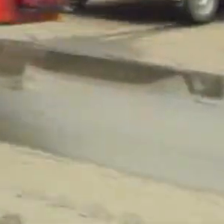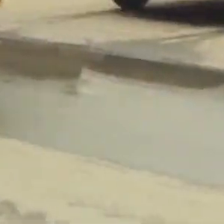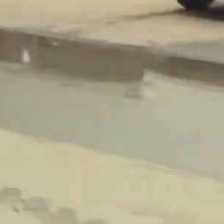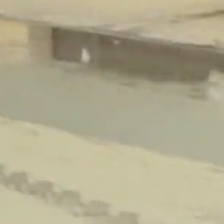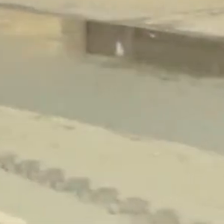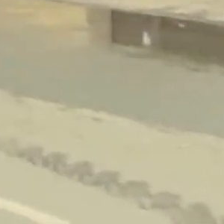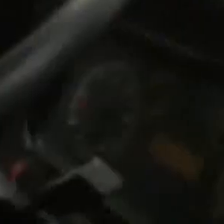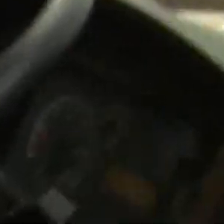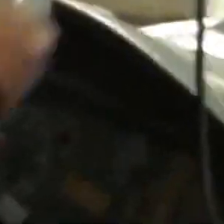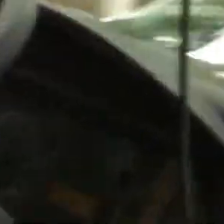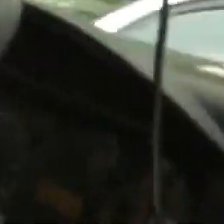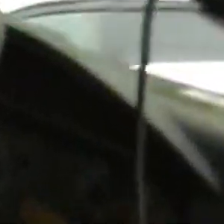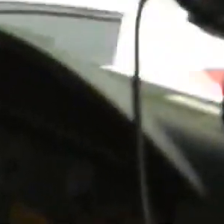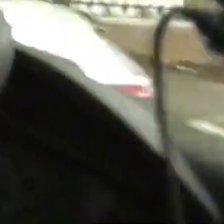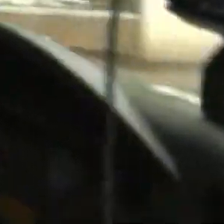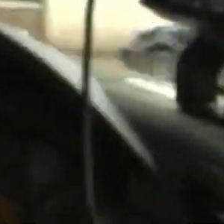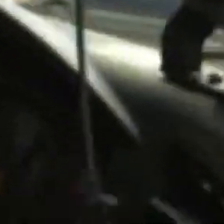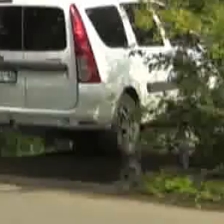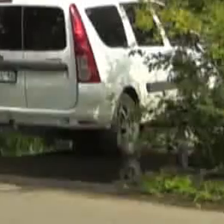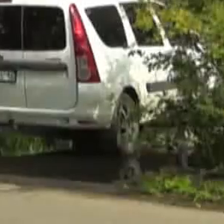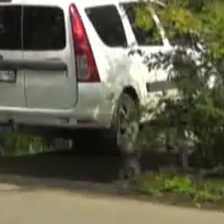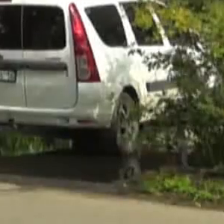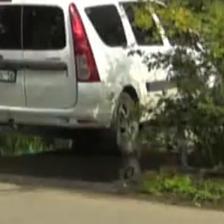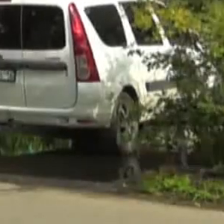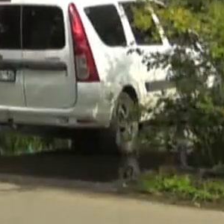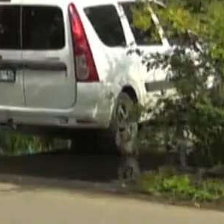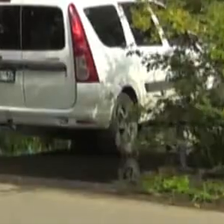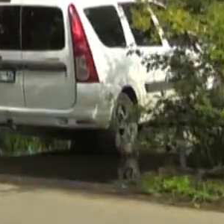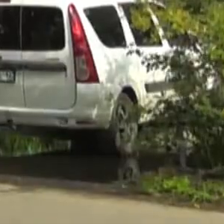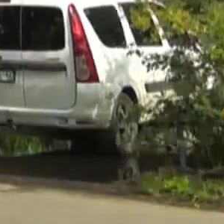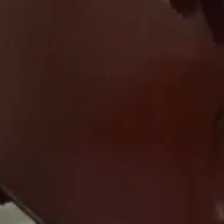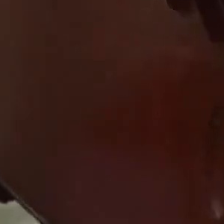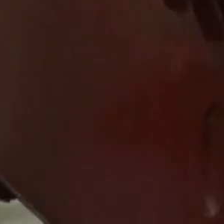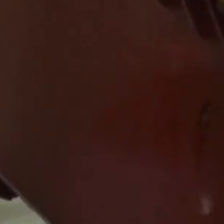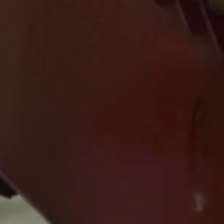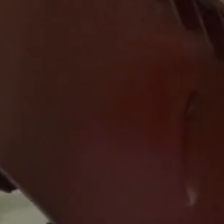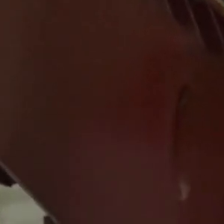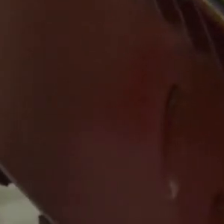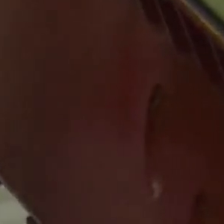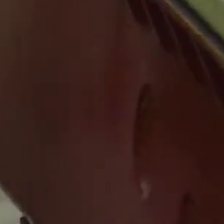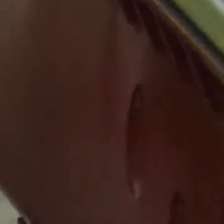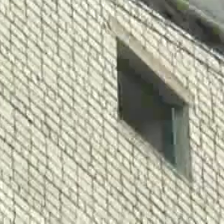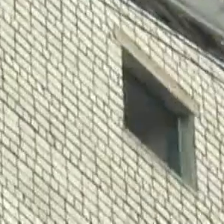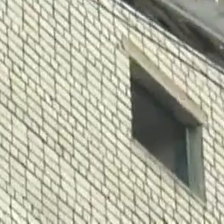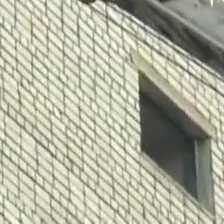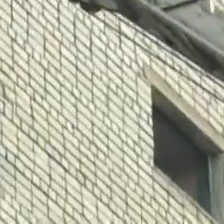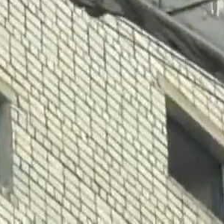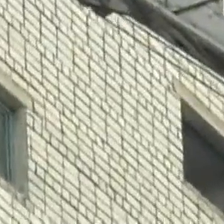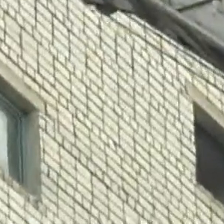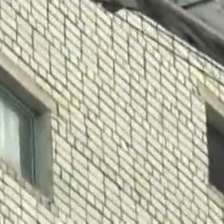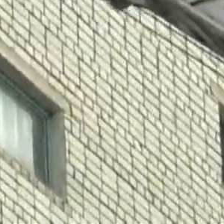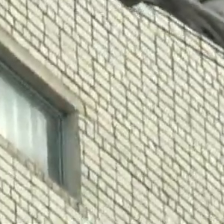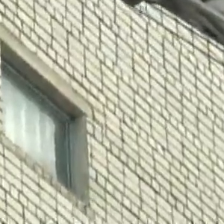Неправильно припаркованные автомобили при пожаре в многоэтажных домах мешают работе спецтехники. Сотрудники управления по чрезвычайным ситуациям